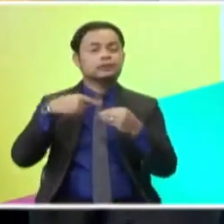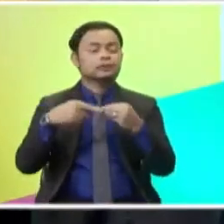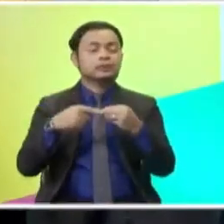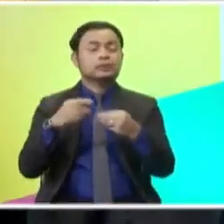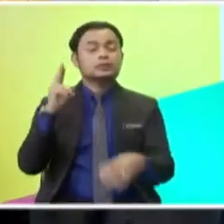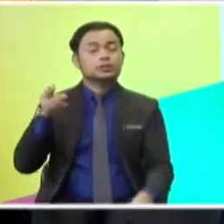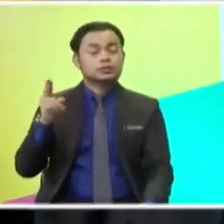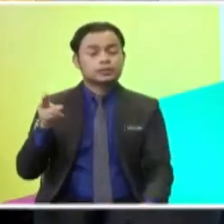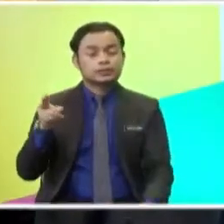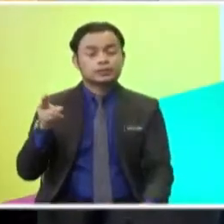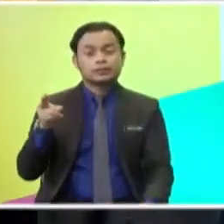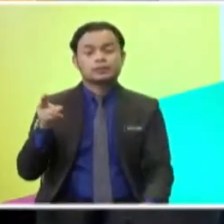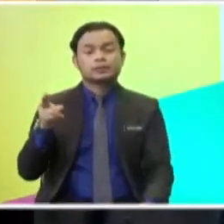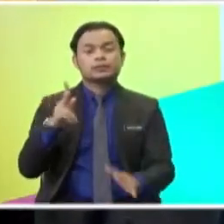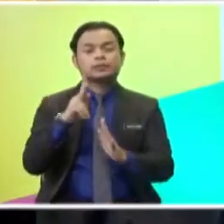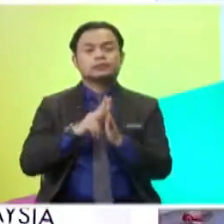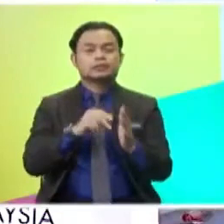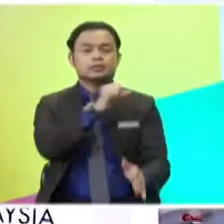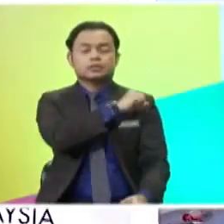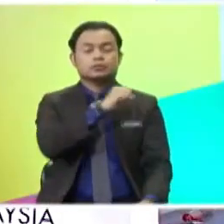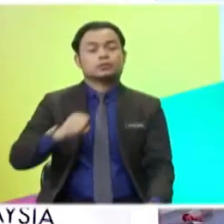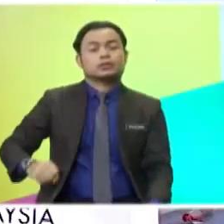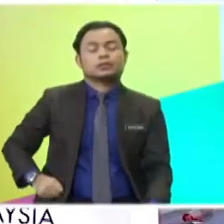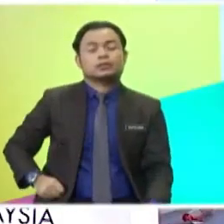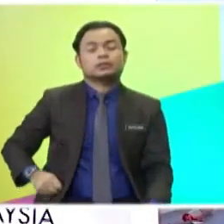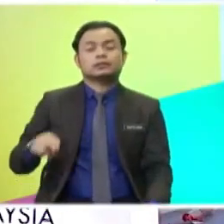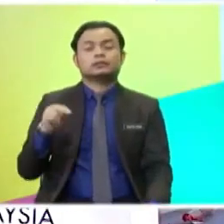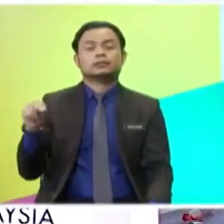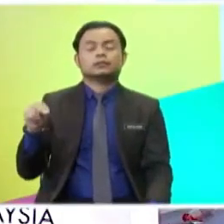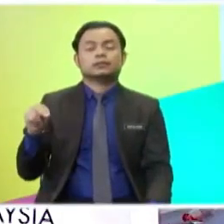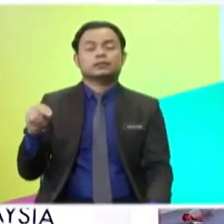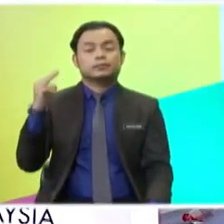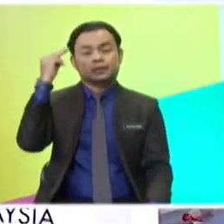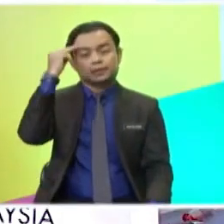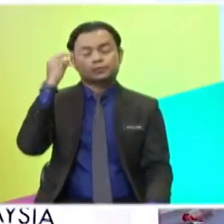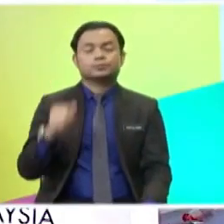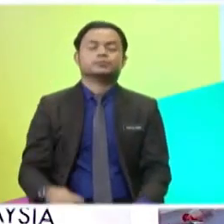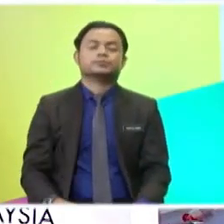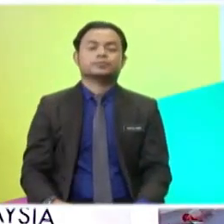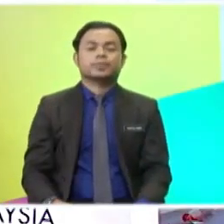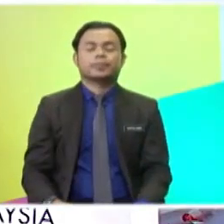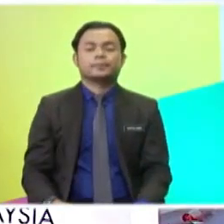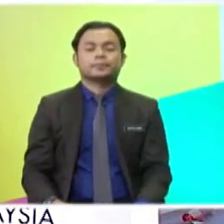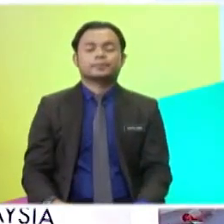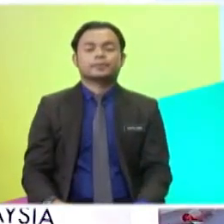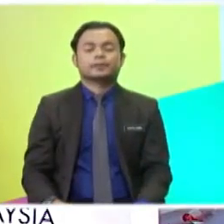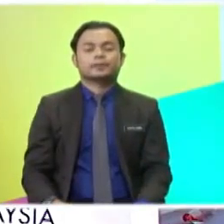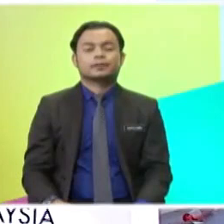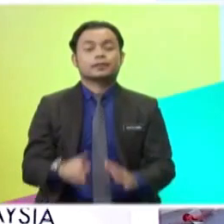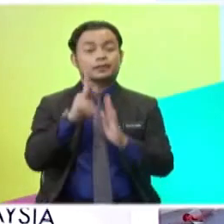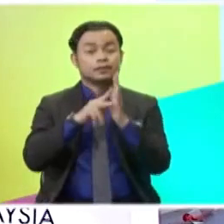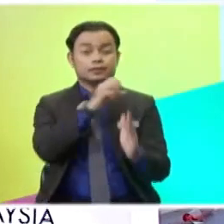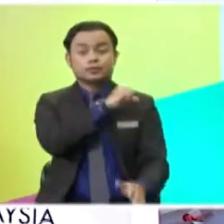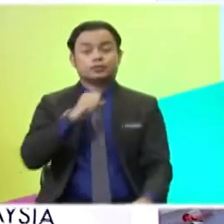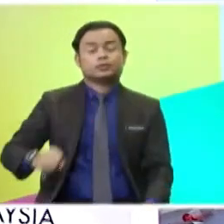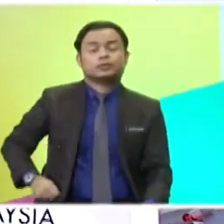Memang sudah menjadi kebiasaan kita akan bermula dengan sejarah Kesultanan Melayu Melaka itu dahulu. Okey, kerana Kesultanan Melayu Melaka